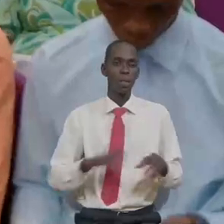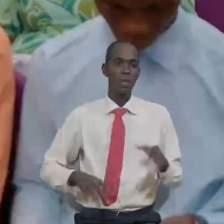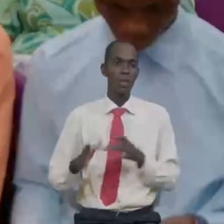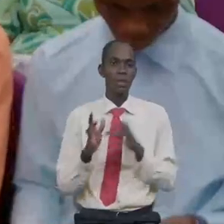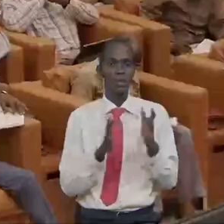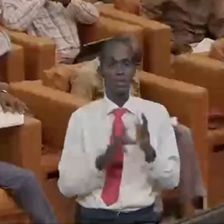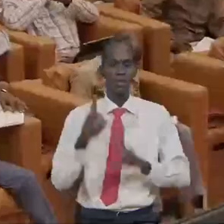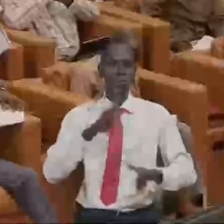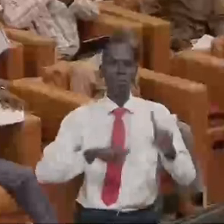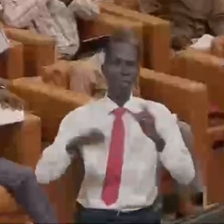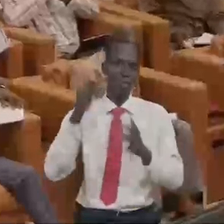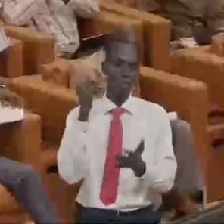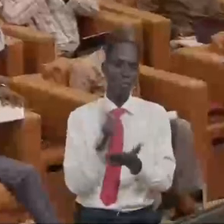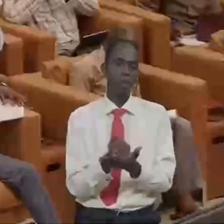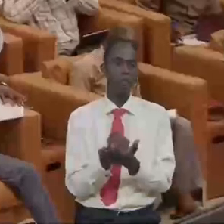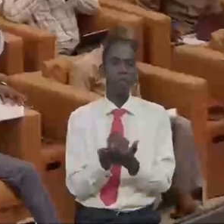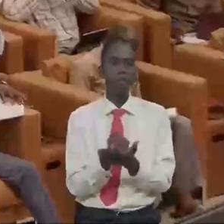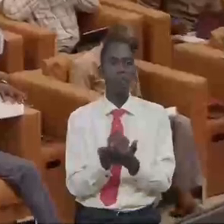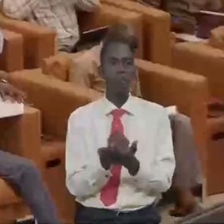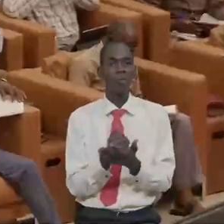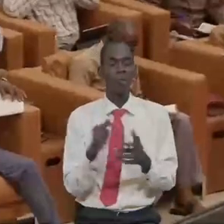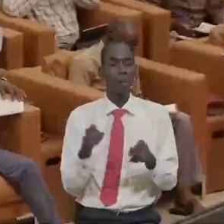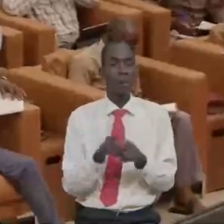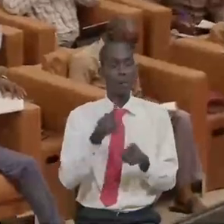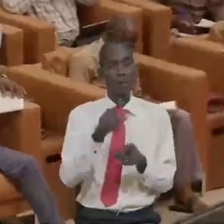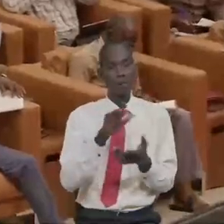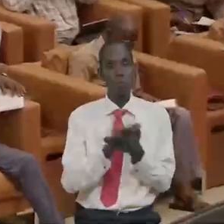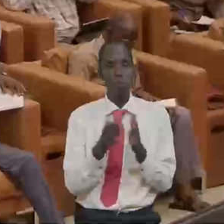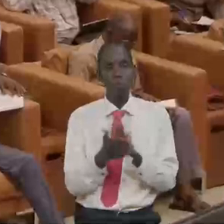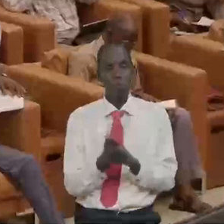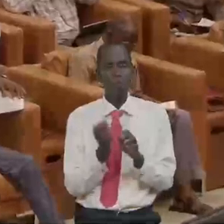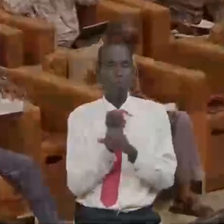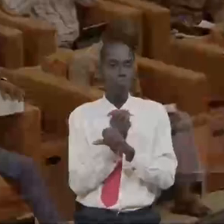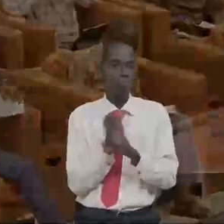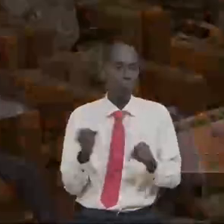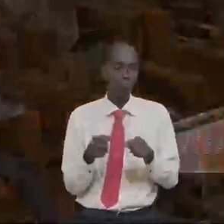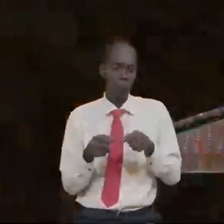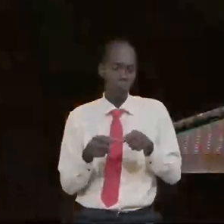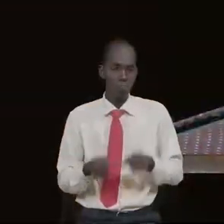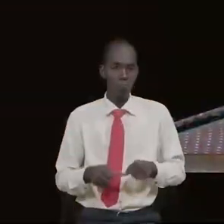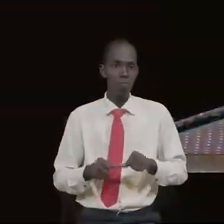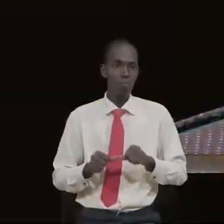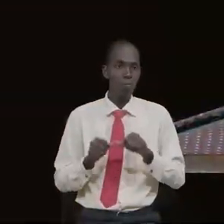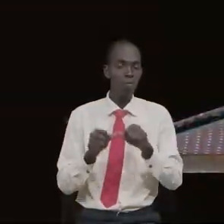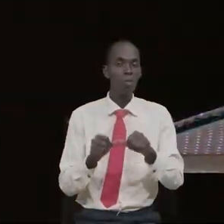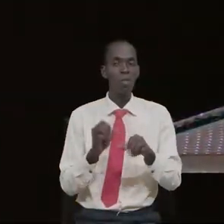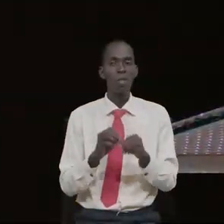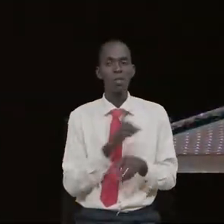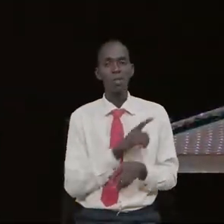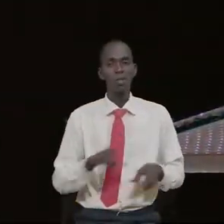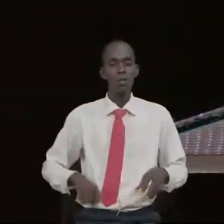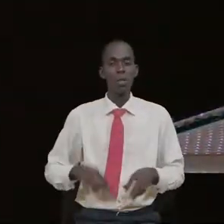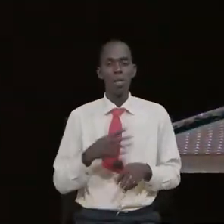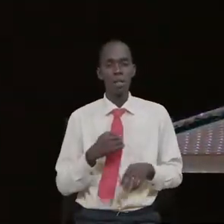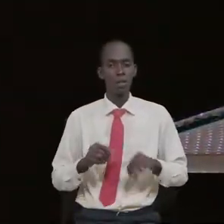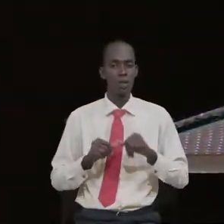ensemble dans les lieux célestes en Jésus-Christ. Amen. Comme vous êtes nés de nouveau et que vous demeurez